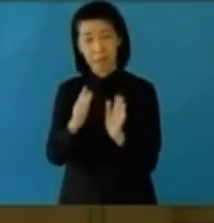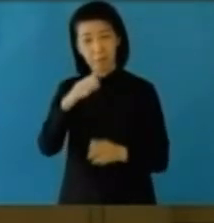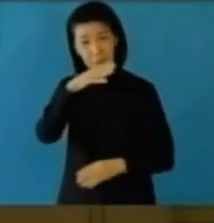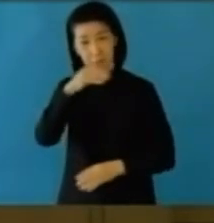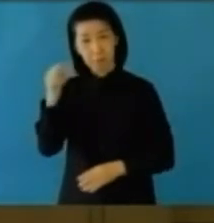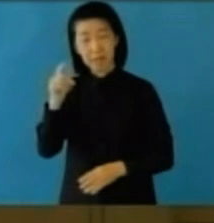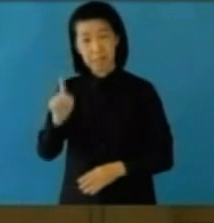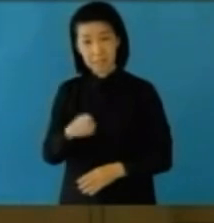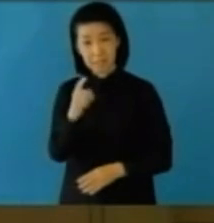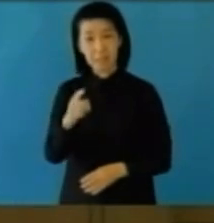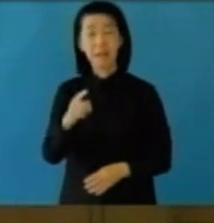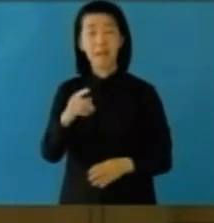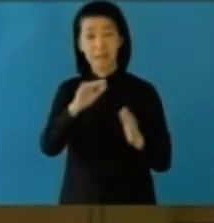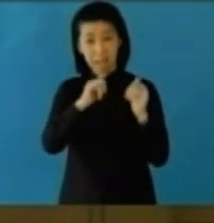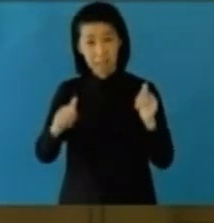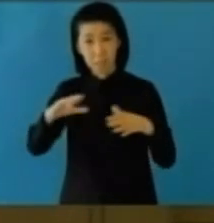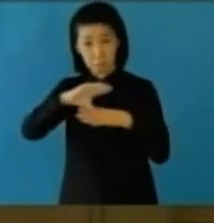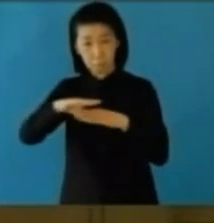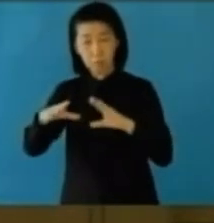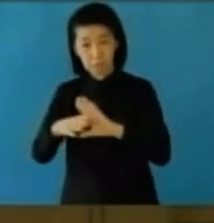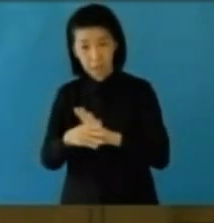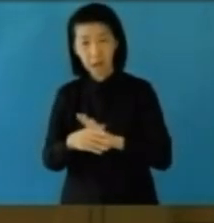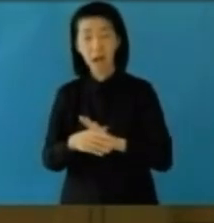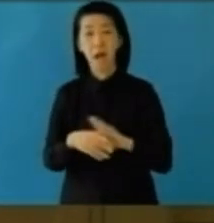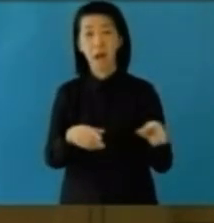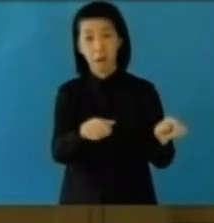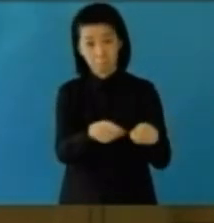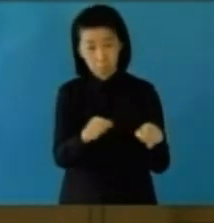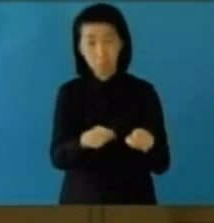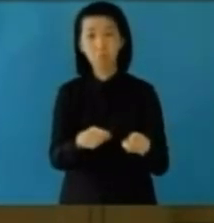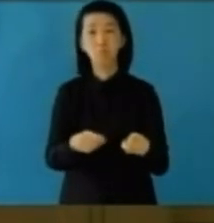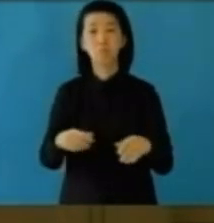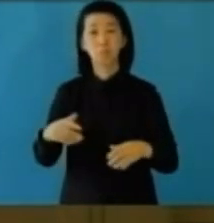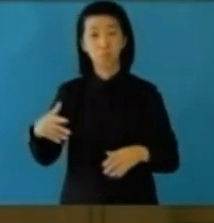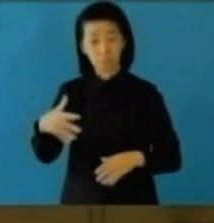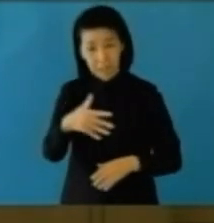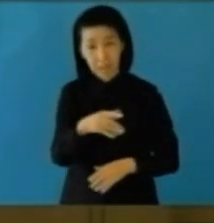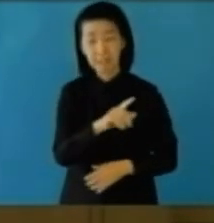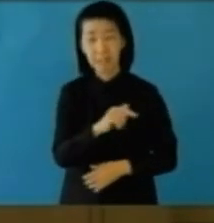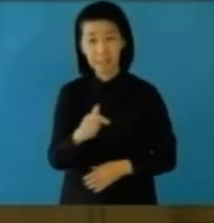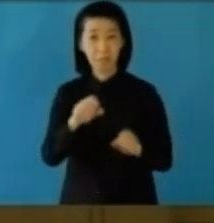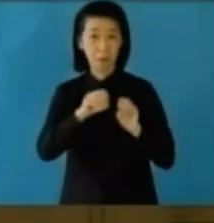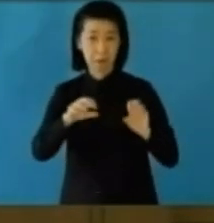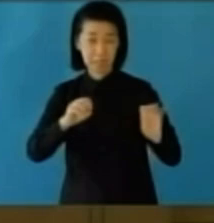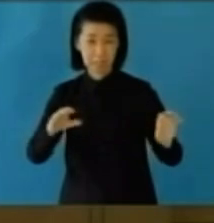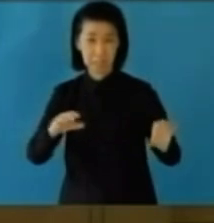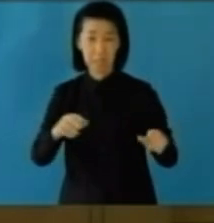歴史、文化、農林水産物などの魅力を発信するほか、各